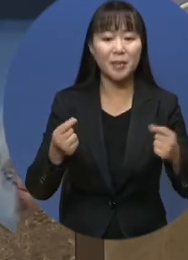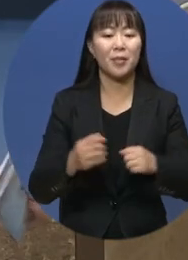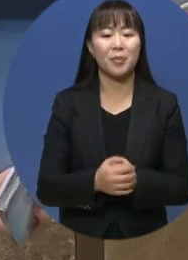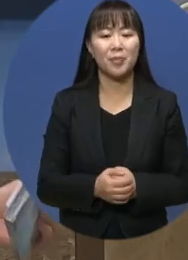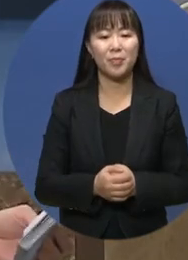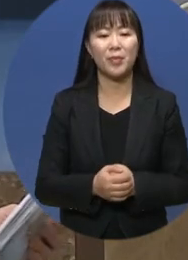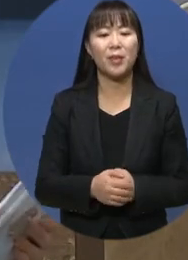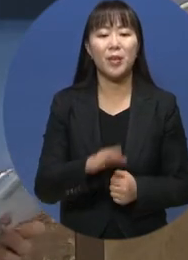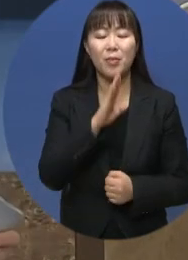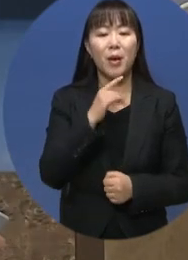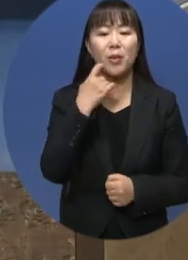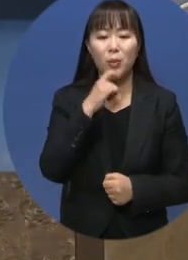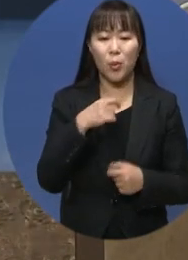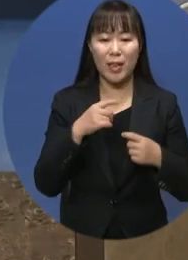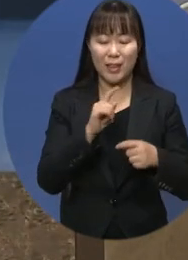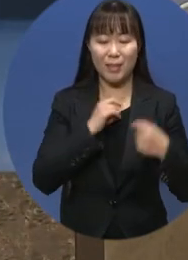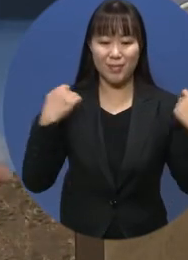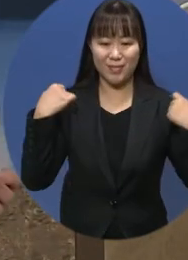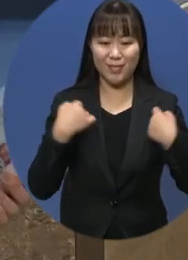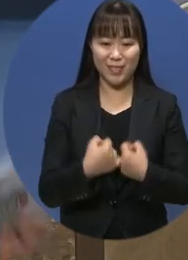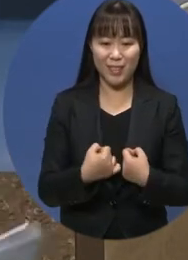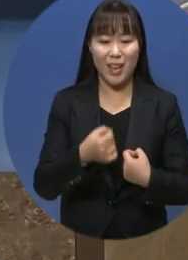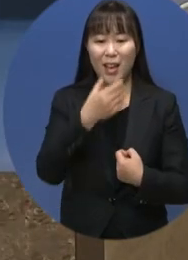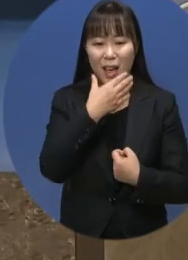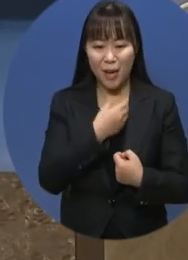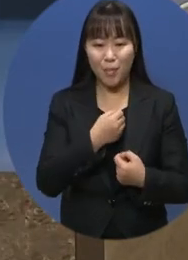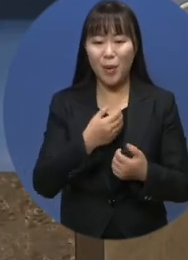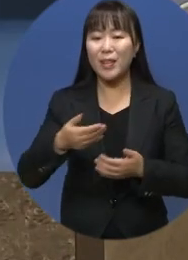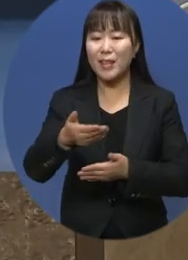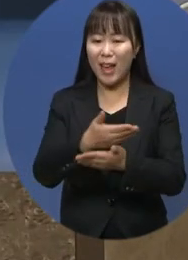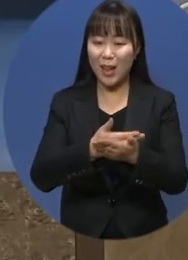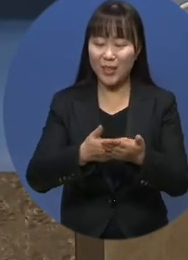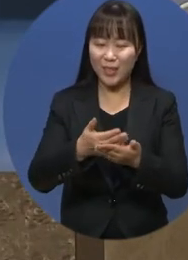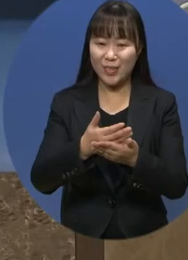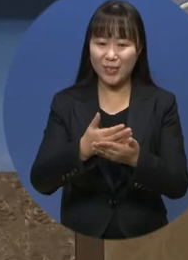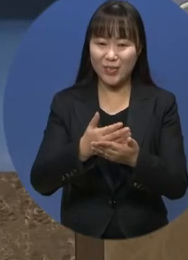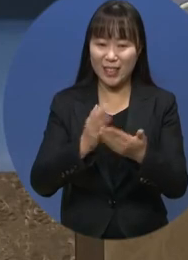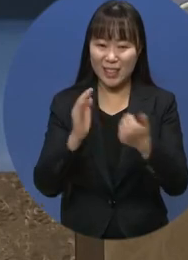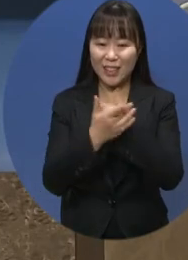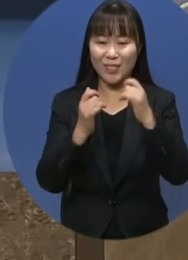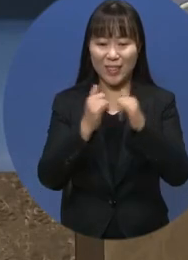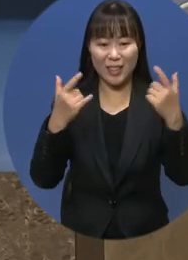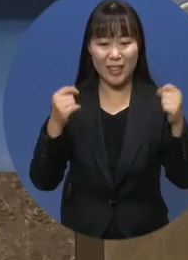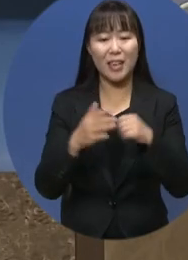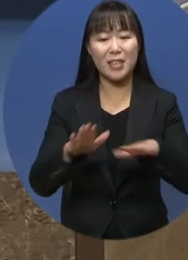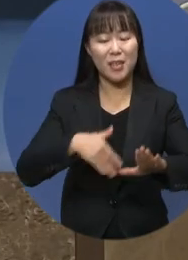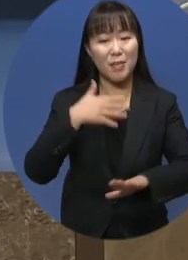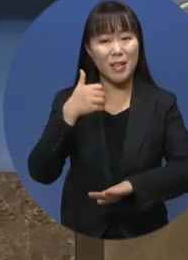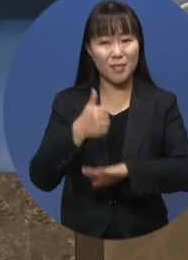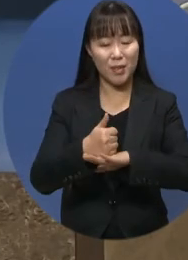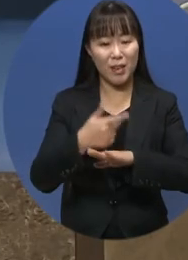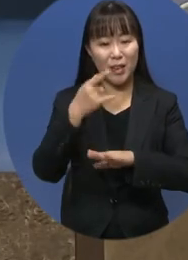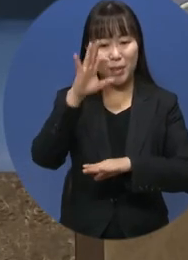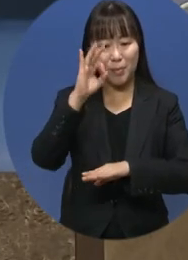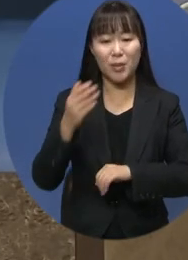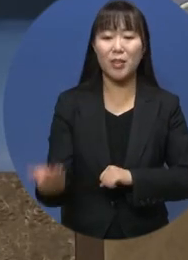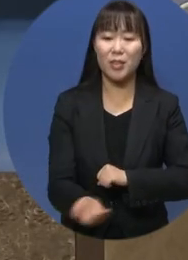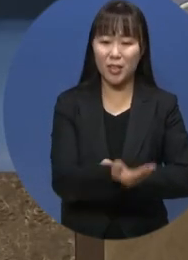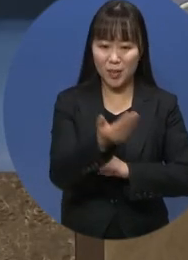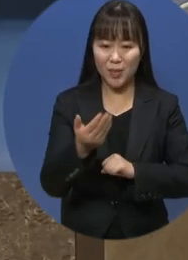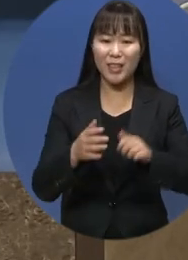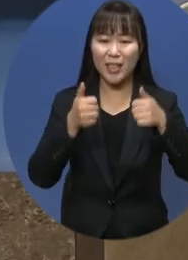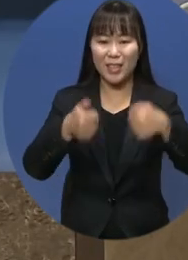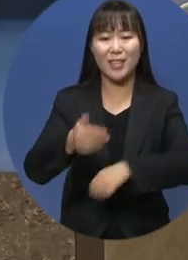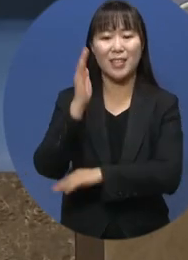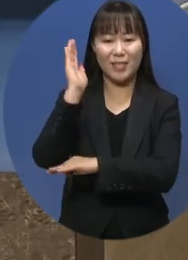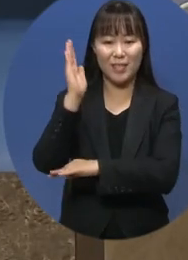이 노란 셔츠를 입으신 행복나눔 지킴 이신거 같습니다 그럼 이제 마지막으로 마주 성자 허용해